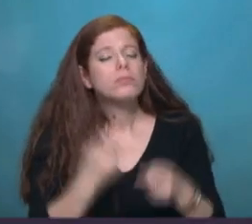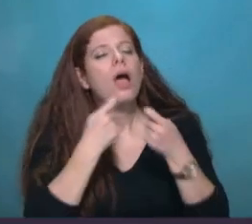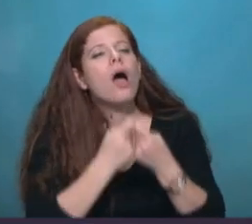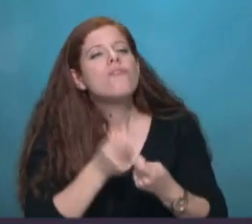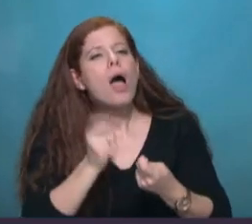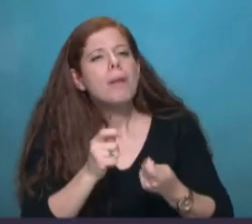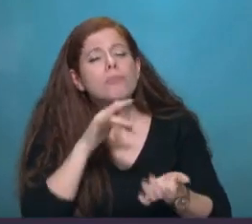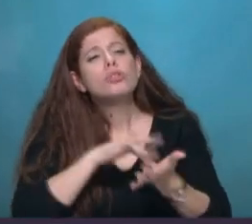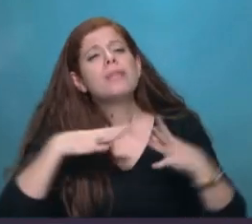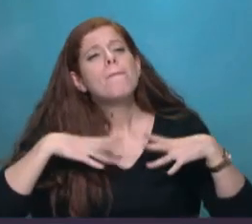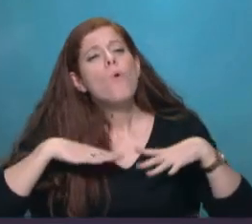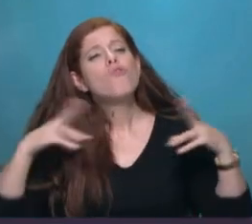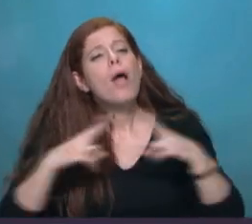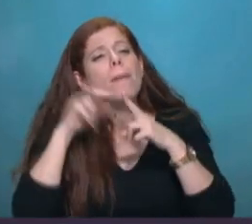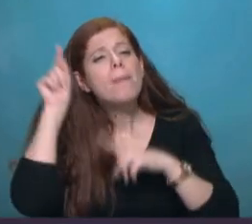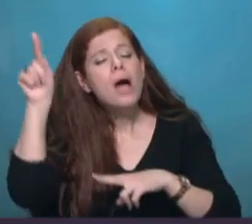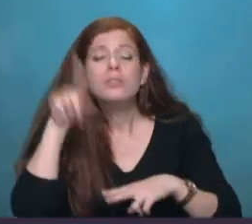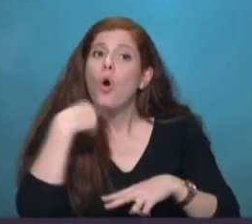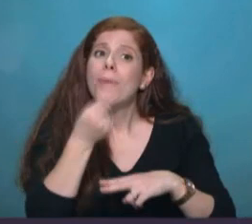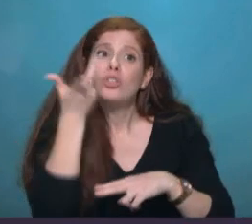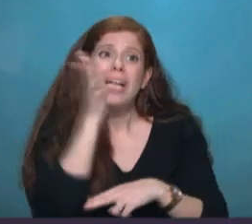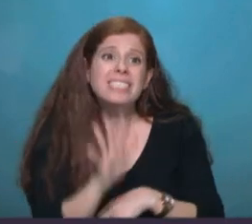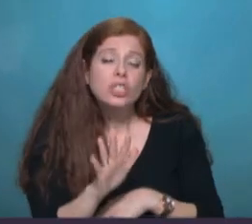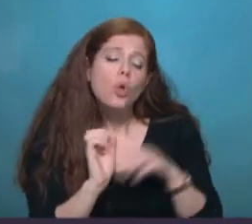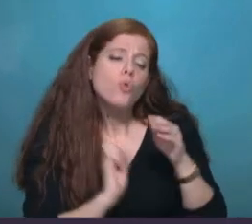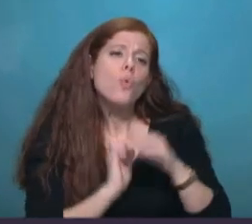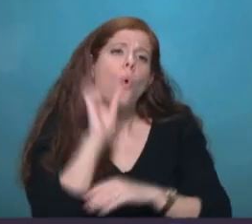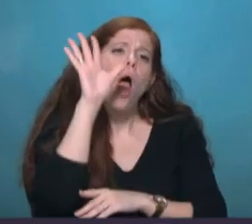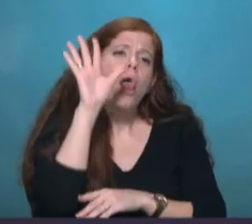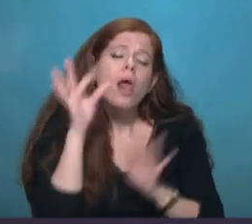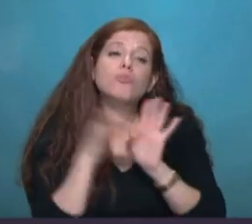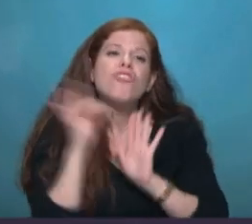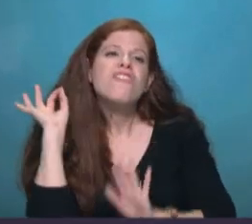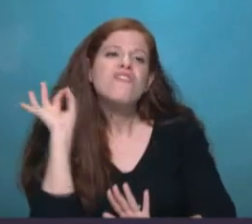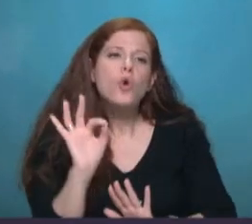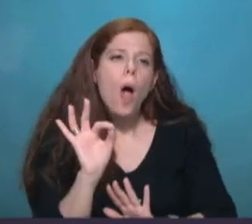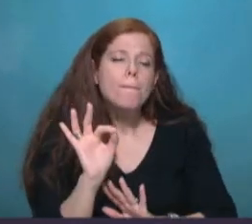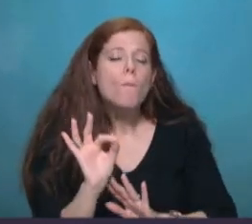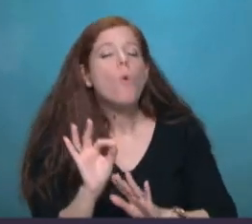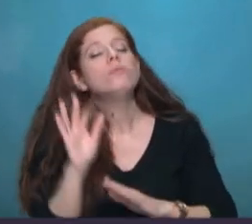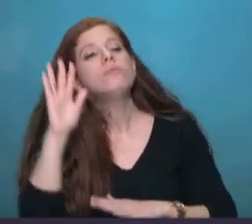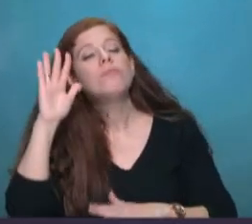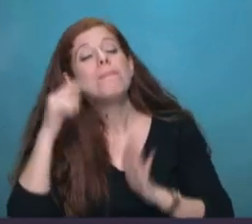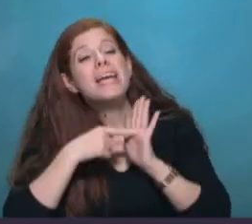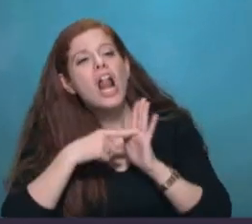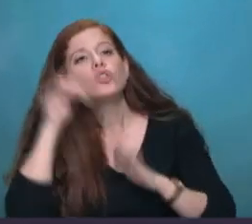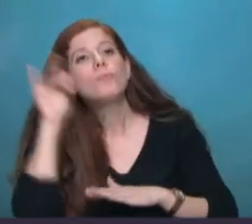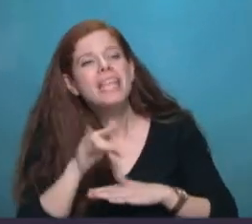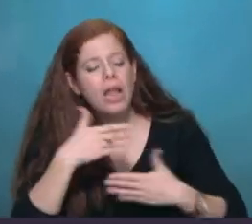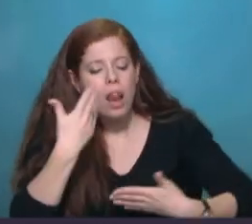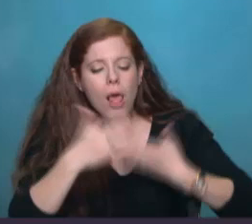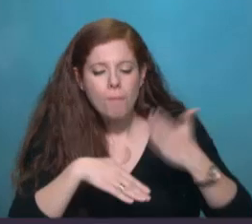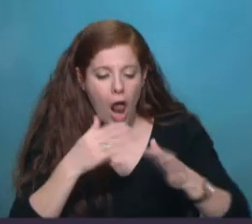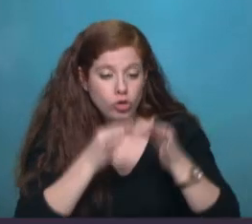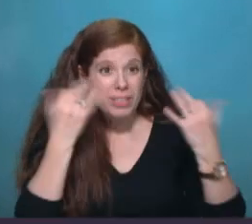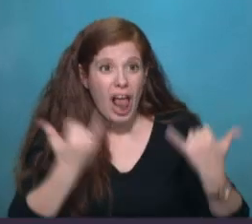בחופשה בפריז טוען שהסרטון הועלה באוב כדי לפגוע בו על רקע התנגדותו למהלך שנרקם בימים אלה